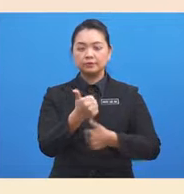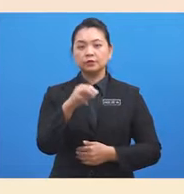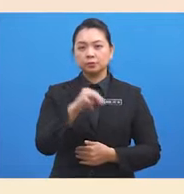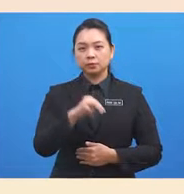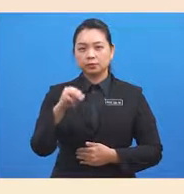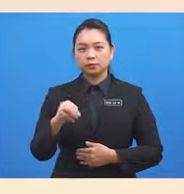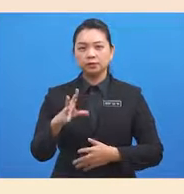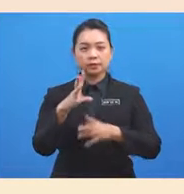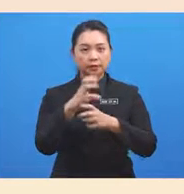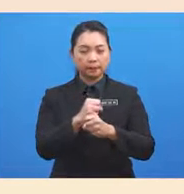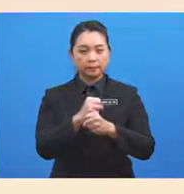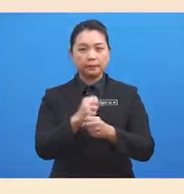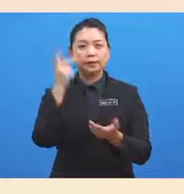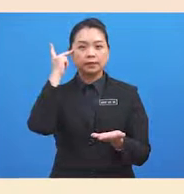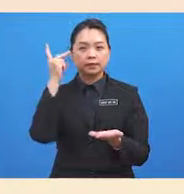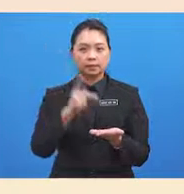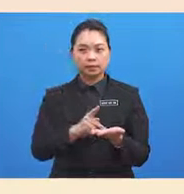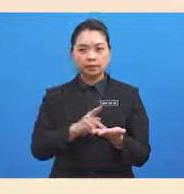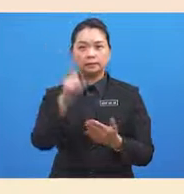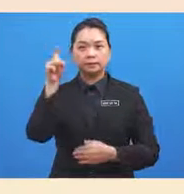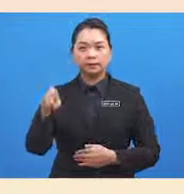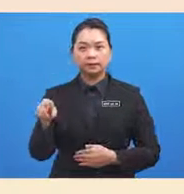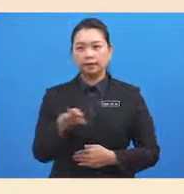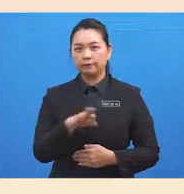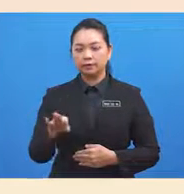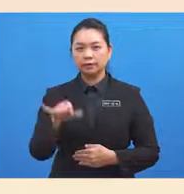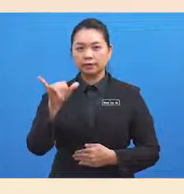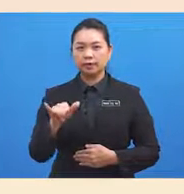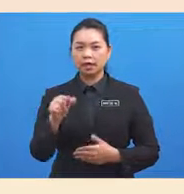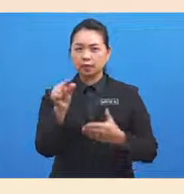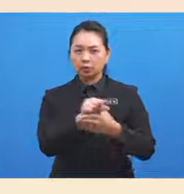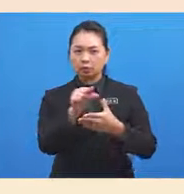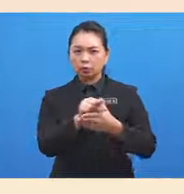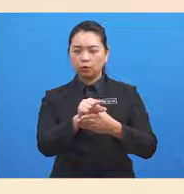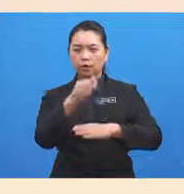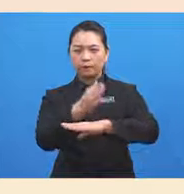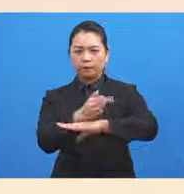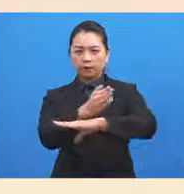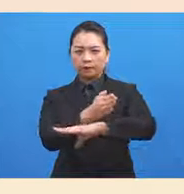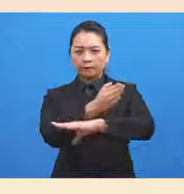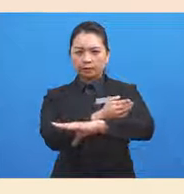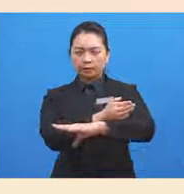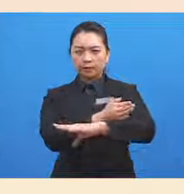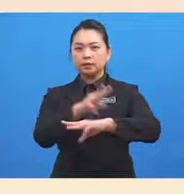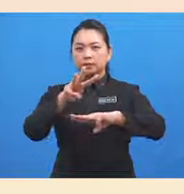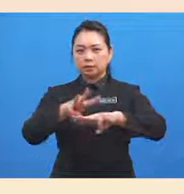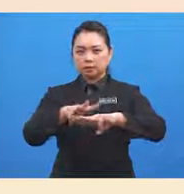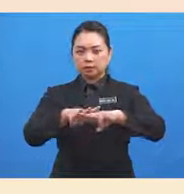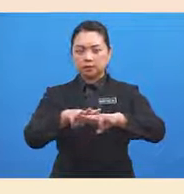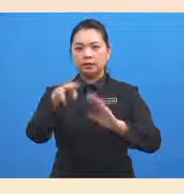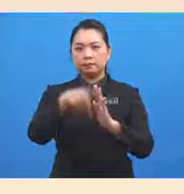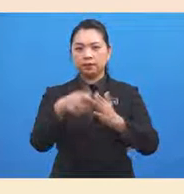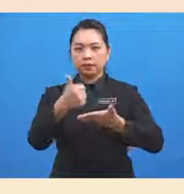murid-murid dapat mengenal pasti faktor yang mempengaruhi perkembangan jaringan